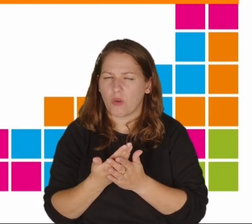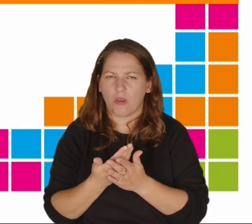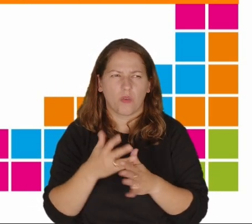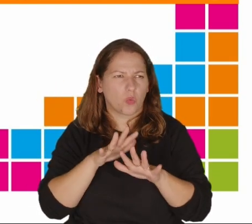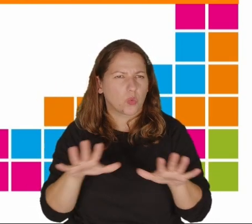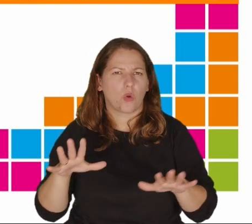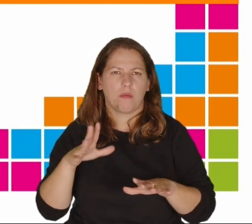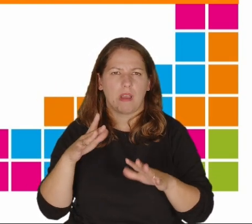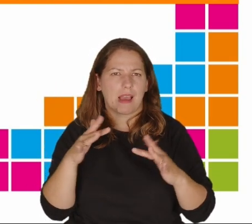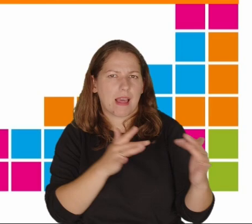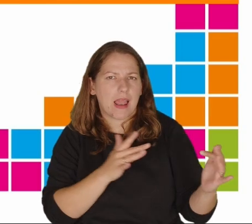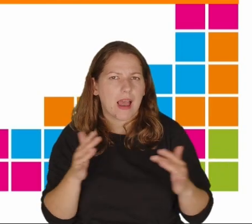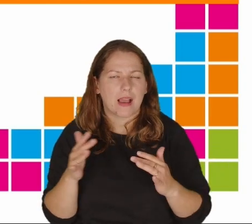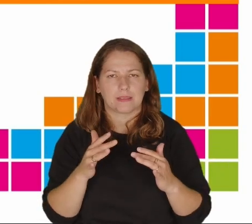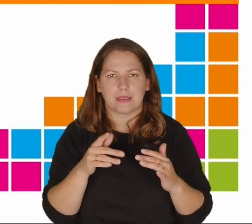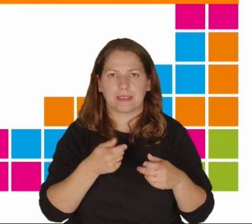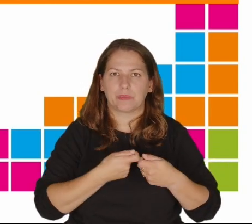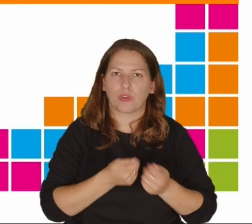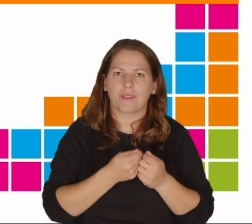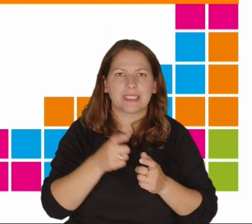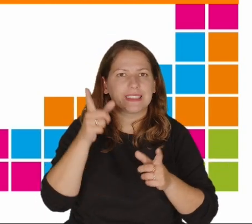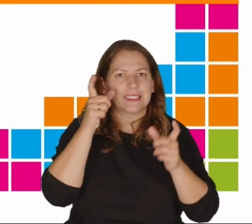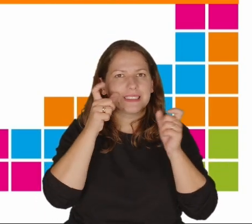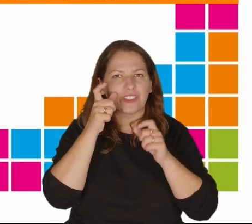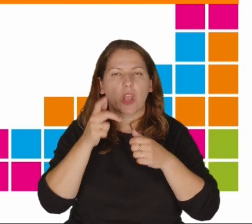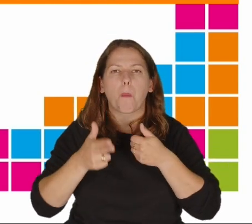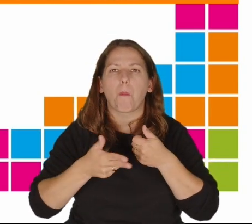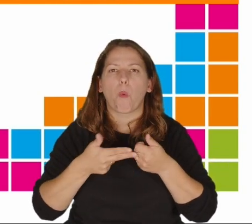jakoś pojawia się relacji o sprzedawaniu zdjęć stóp.